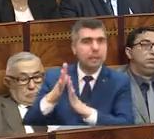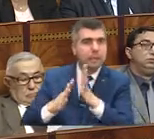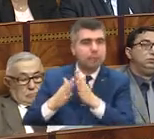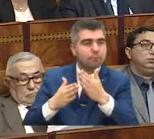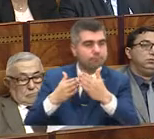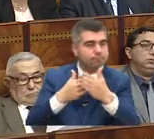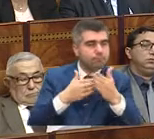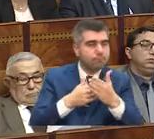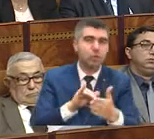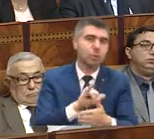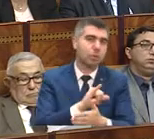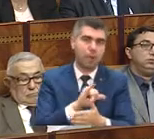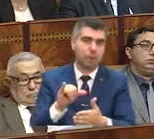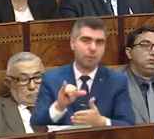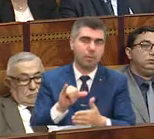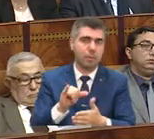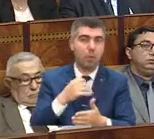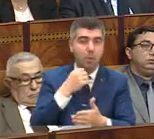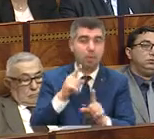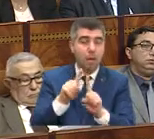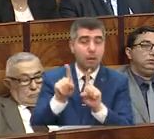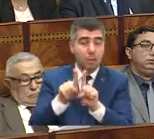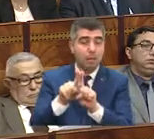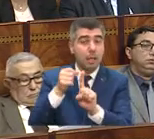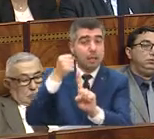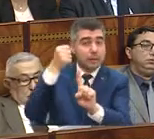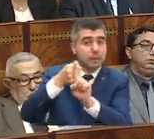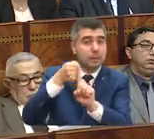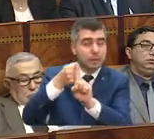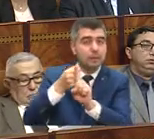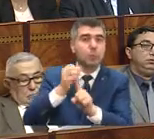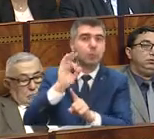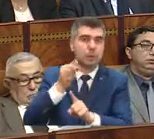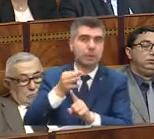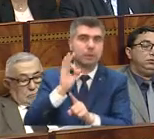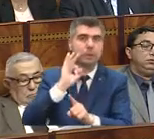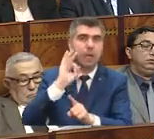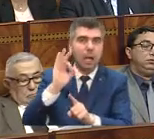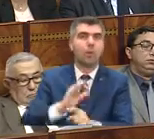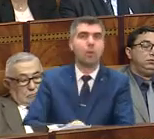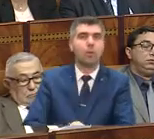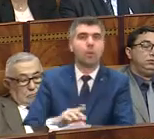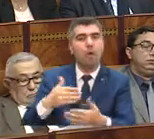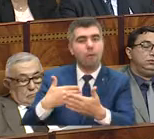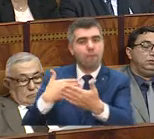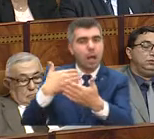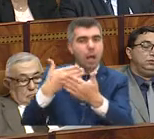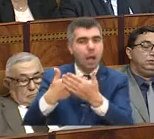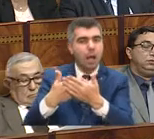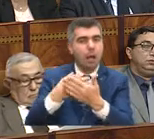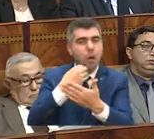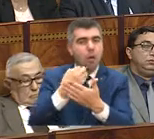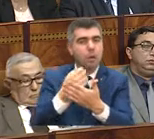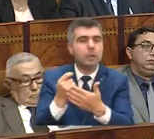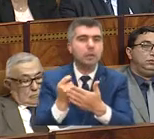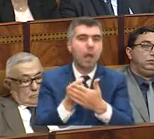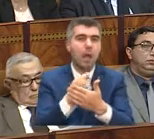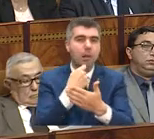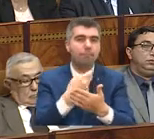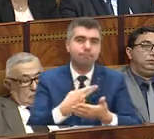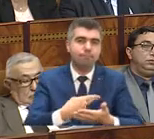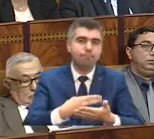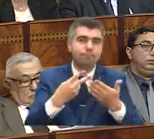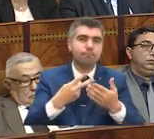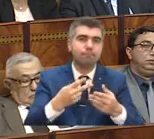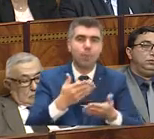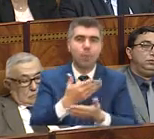وتتسناكم واحد المجهودات جباره تقوموا بها باش ينجح هذا الورش. وفي الاخير السيد الوزير تلتمس منكم لفك مجموعه من